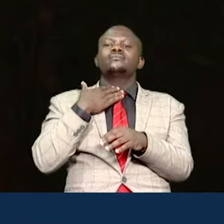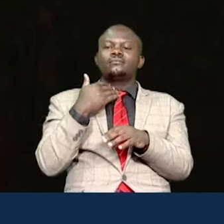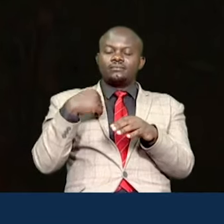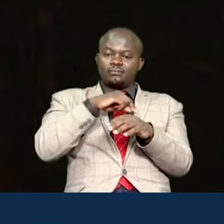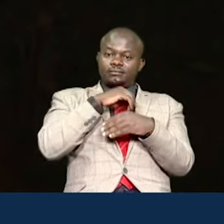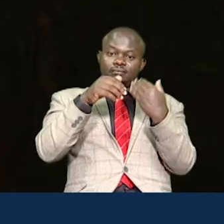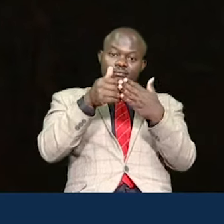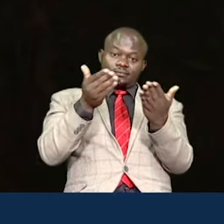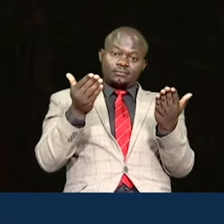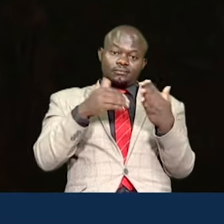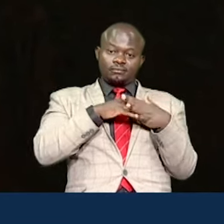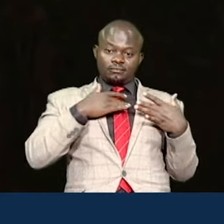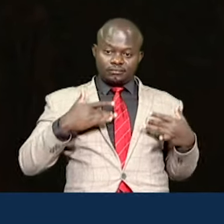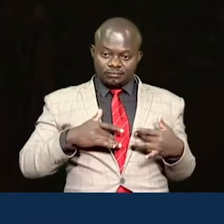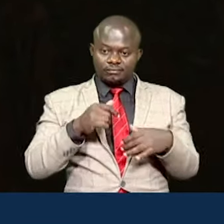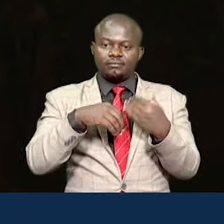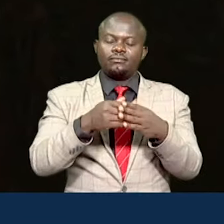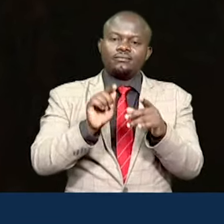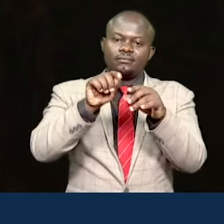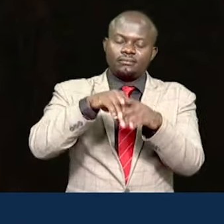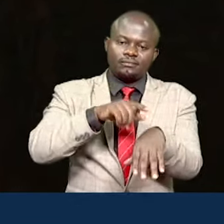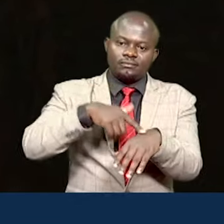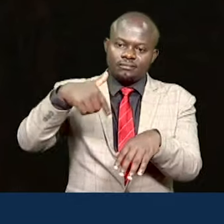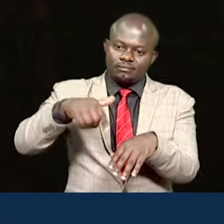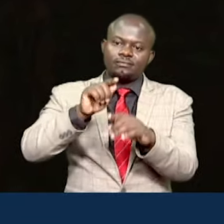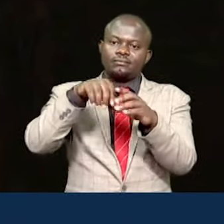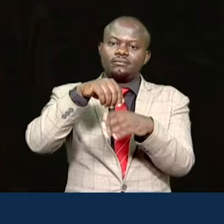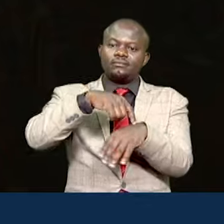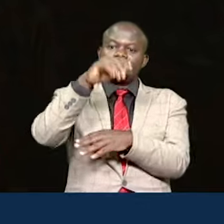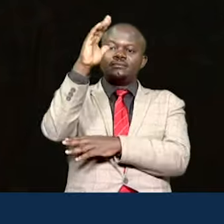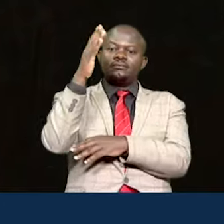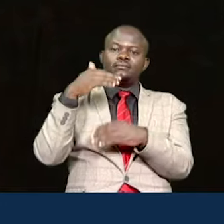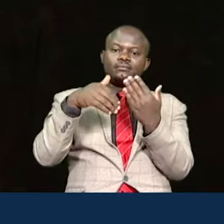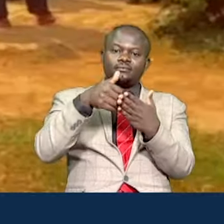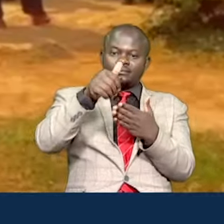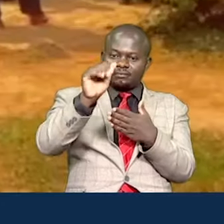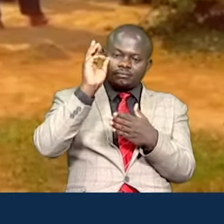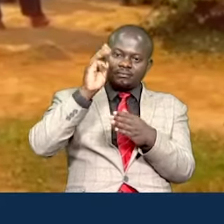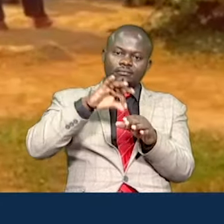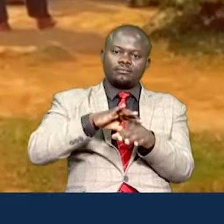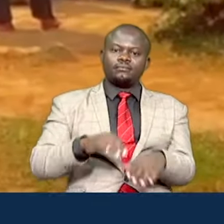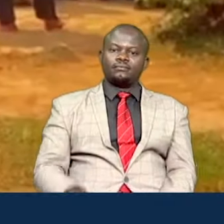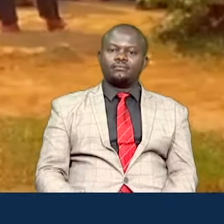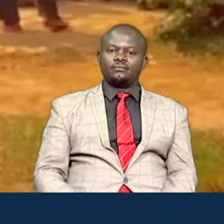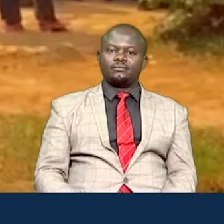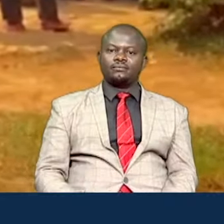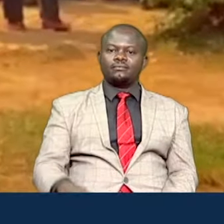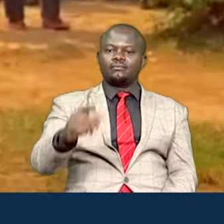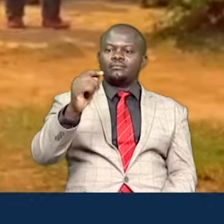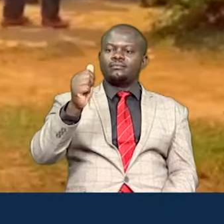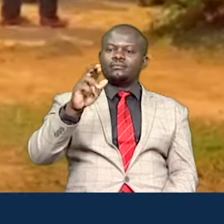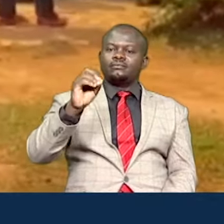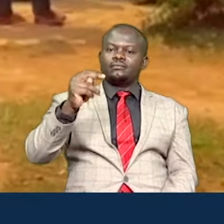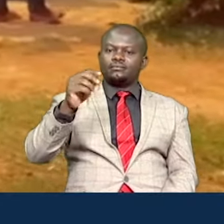uri umukandida udi ku mutima nagenda saa moya nagenda saa sita ni nawe mba ndanatora n'icyo Ikarongi Nyabihu